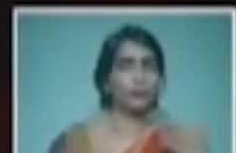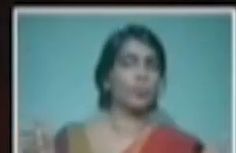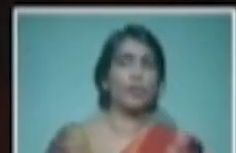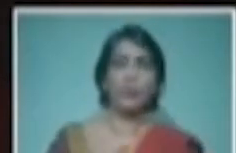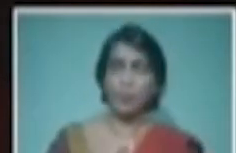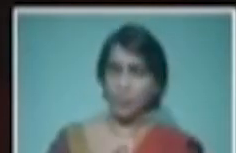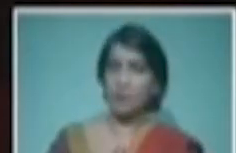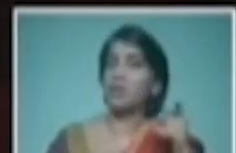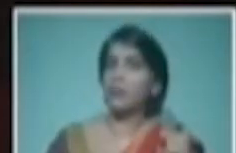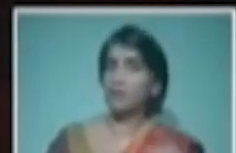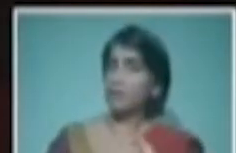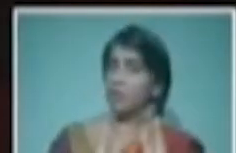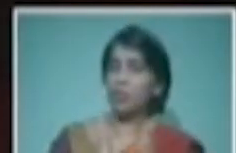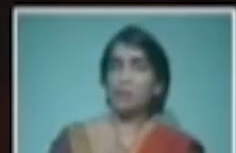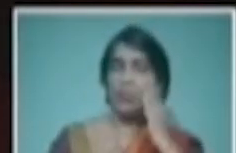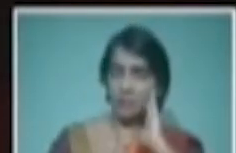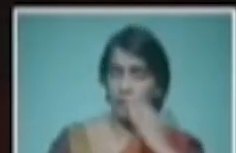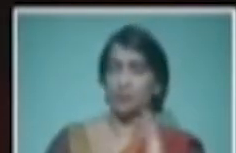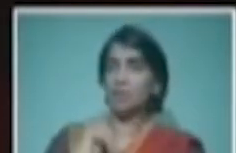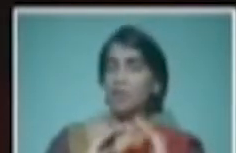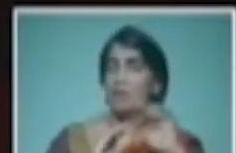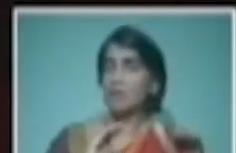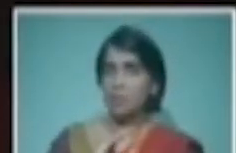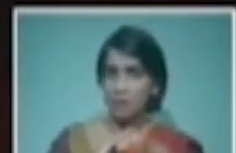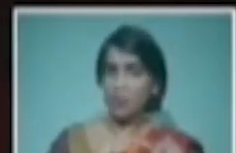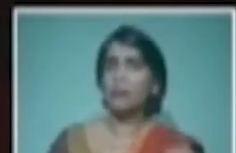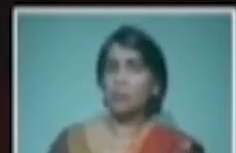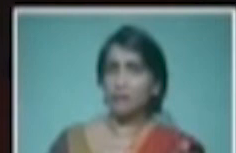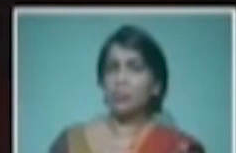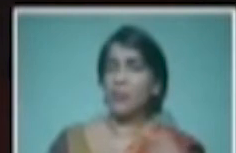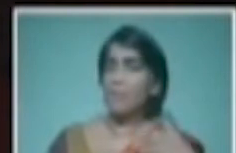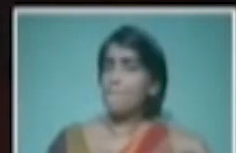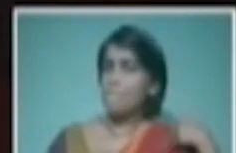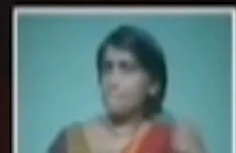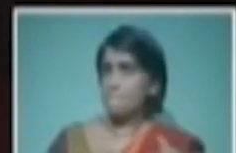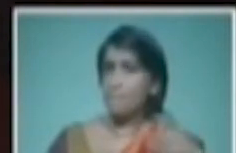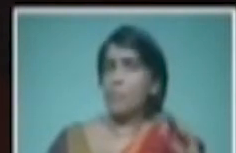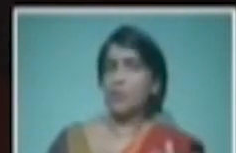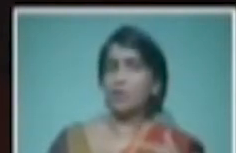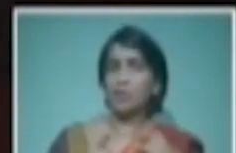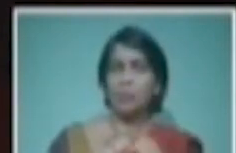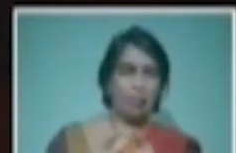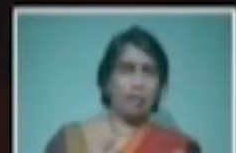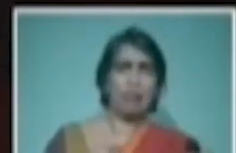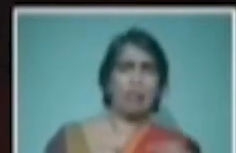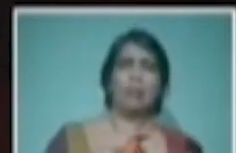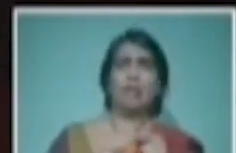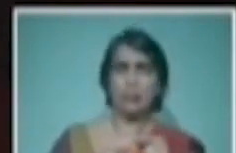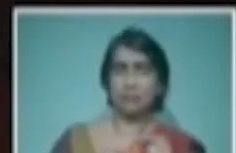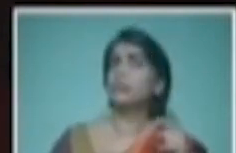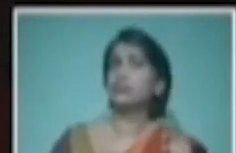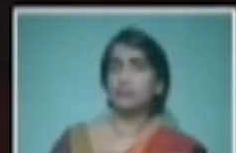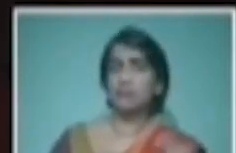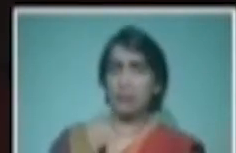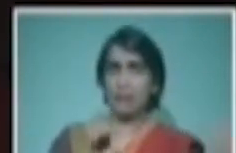කරගෙන මේ සියලුම සම්ප්‍රදාන කූල ගම්මාන මං හිතන්නේ ප්‍රධානතම දේ තමයි අතරමැදියන්ගේ ප්‍රශ්නේ අතරමැදියන්